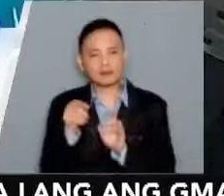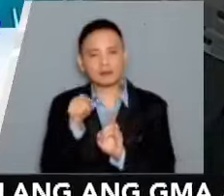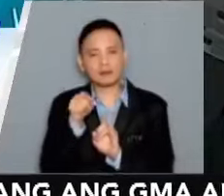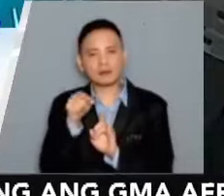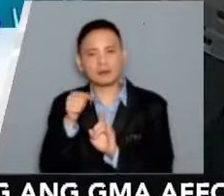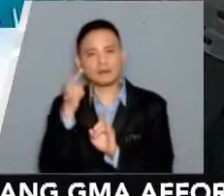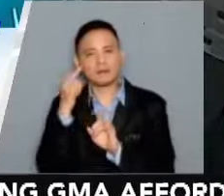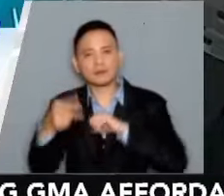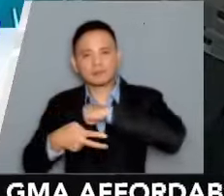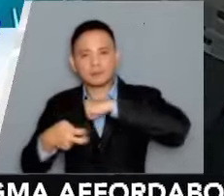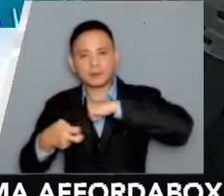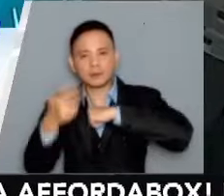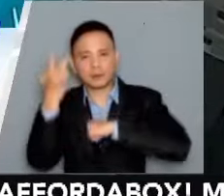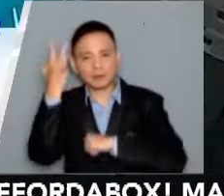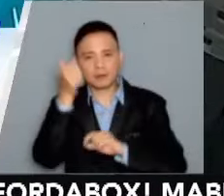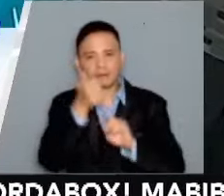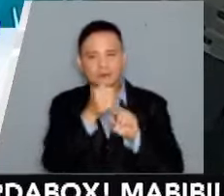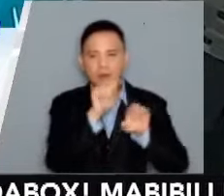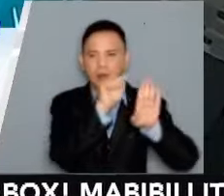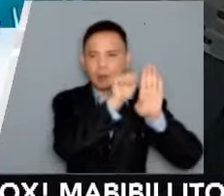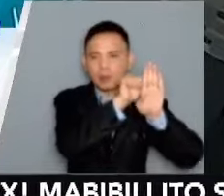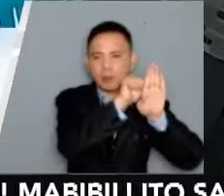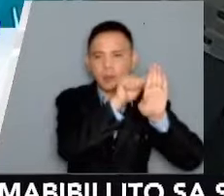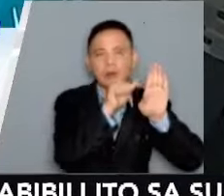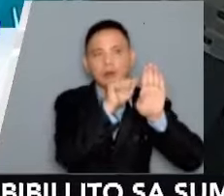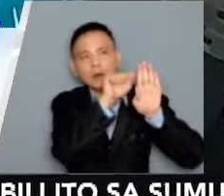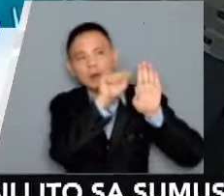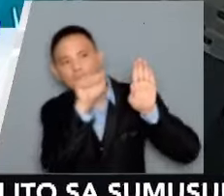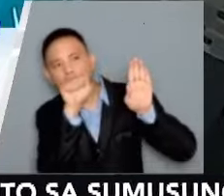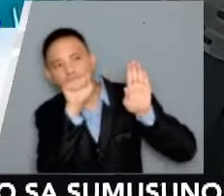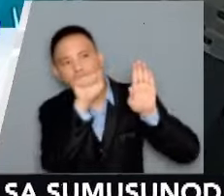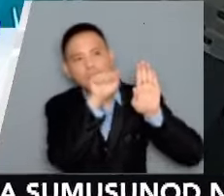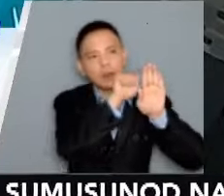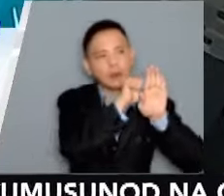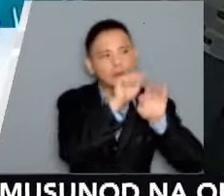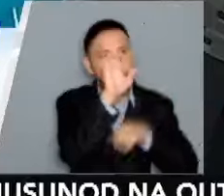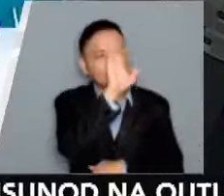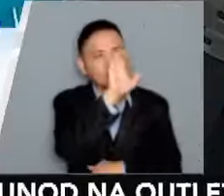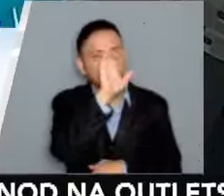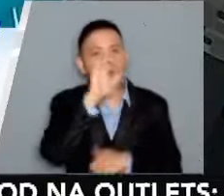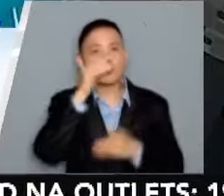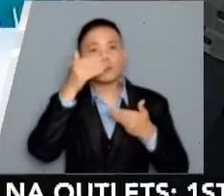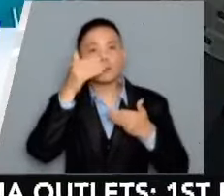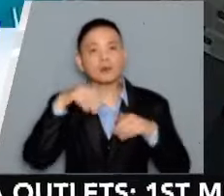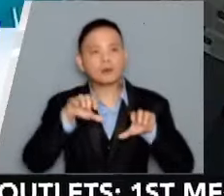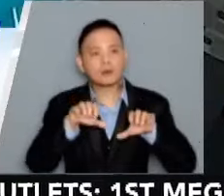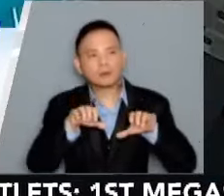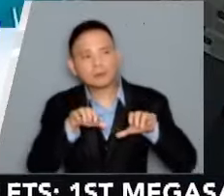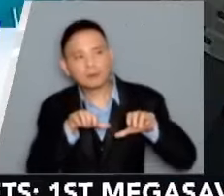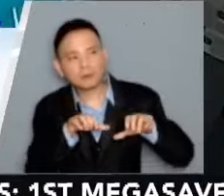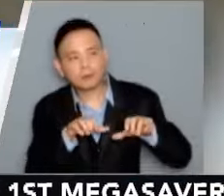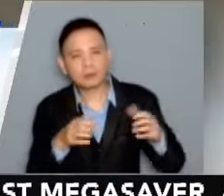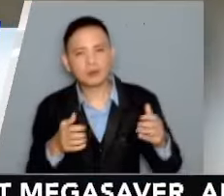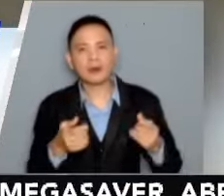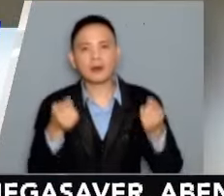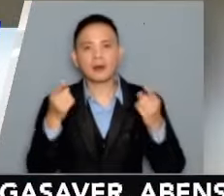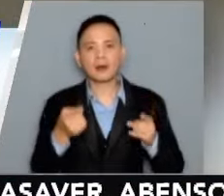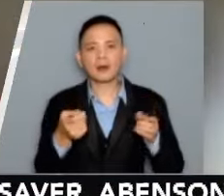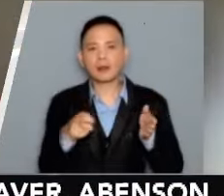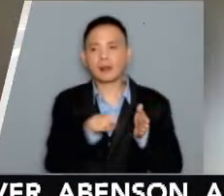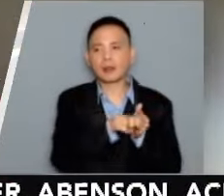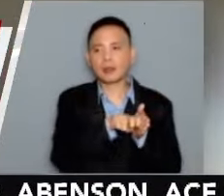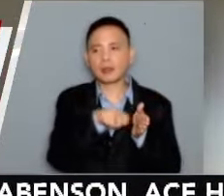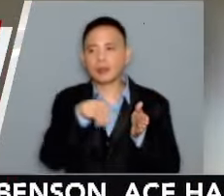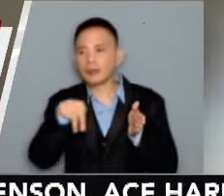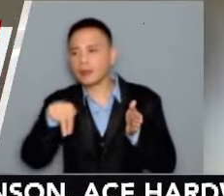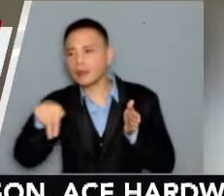bintana Then after po n nung wala pong lumalabas yun na po yung pumasok siya sa bahay namin very alarming po